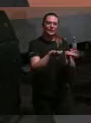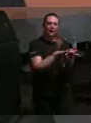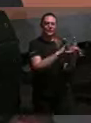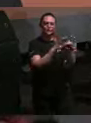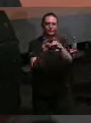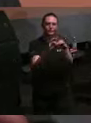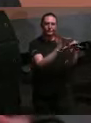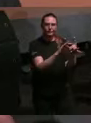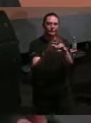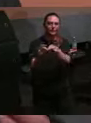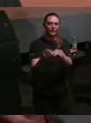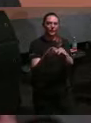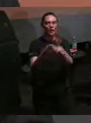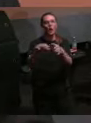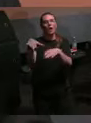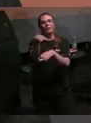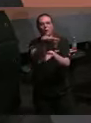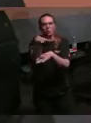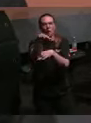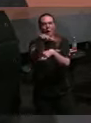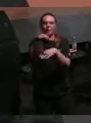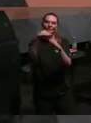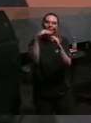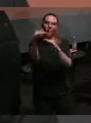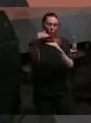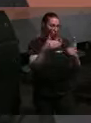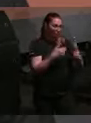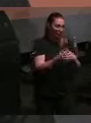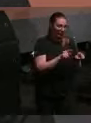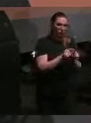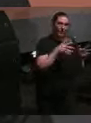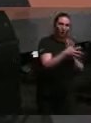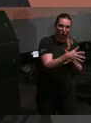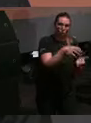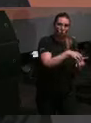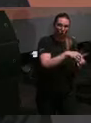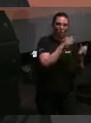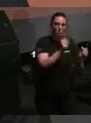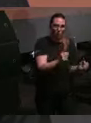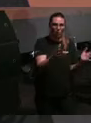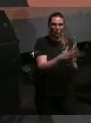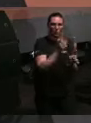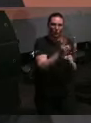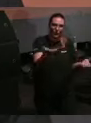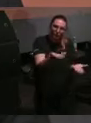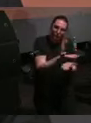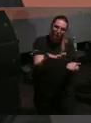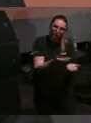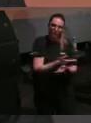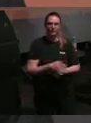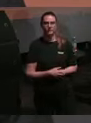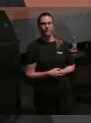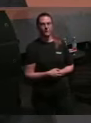nasjonale politiske nivået og ambisjonene der, og de handlingene som faktisk skal gjennomføres lokalt, helt nødvendig.